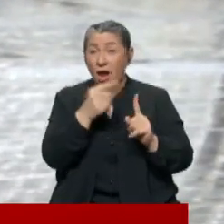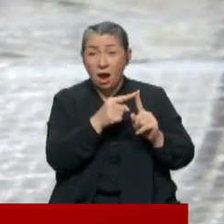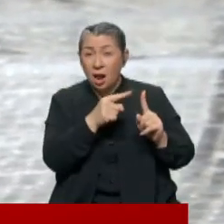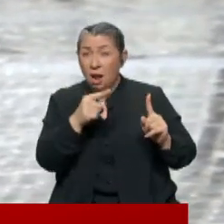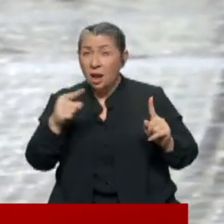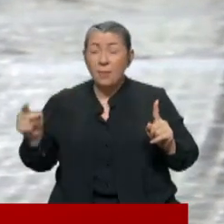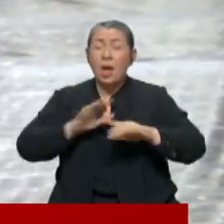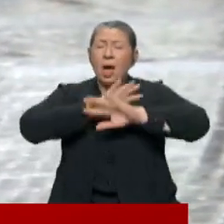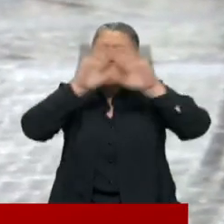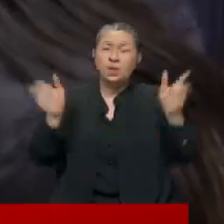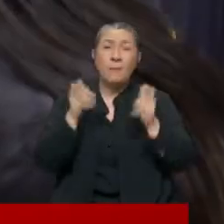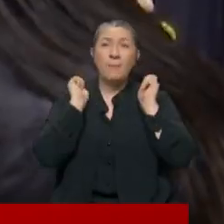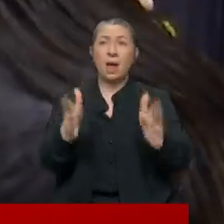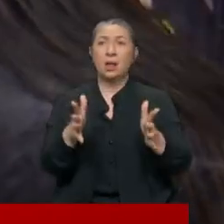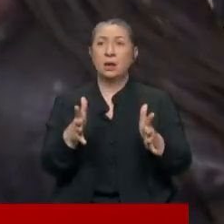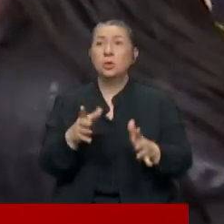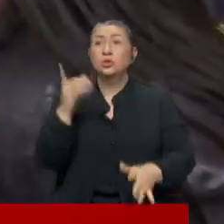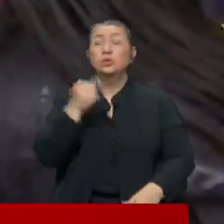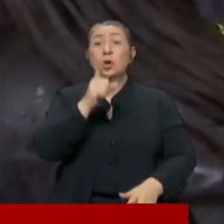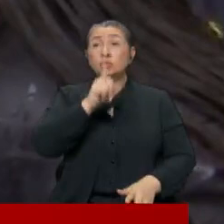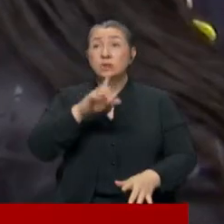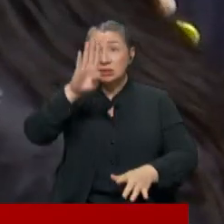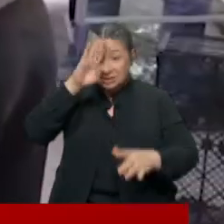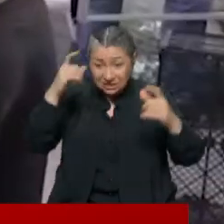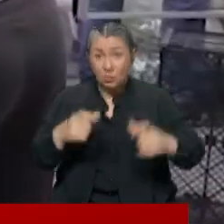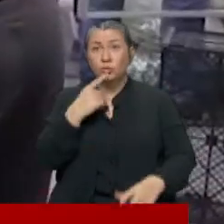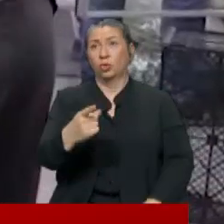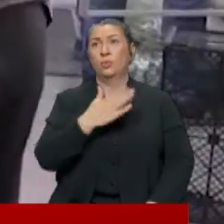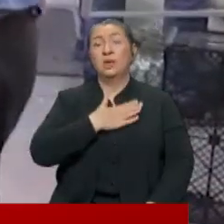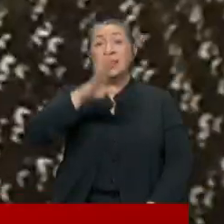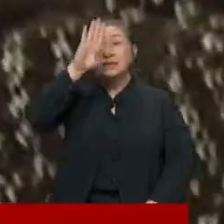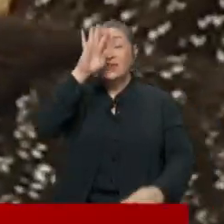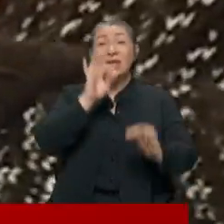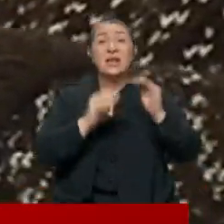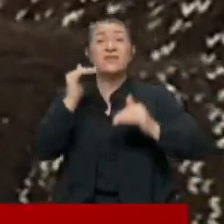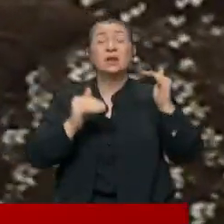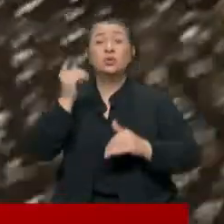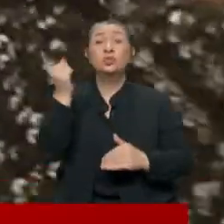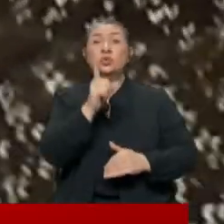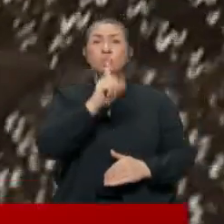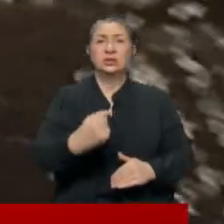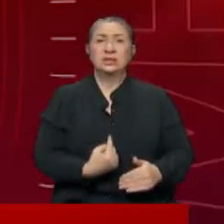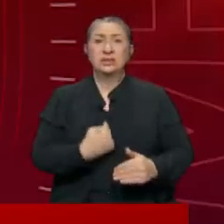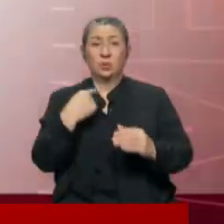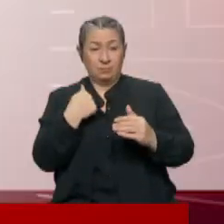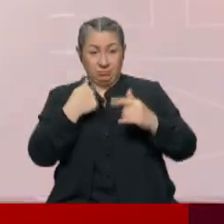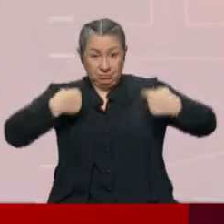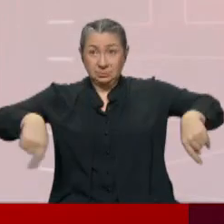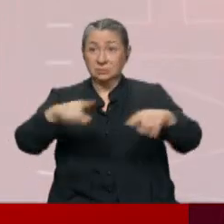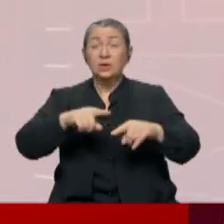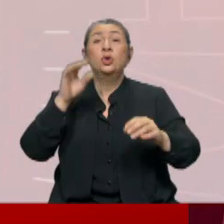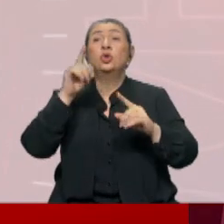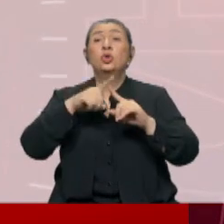kadar her şey çok daha pahalı. %100 İstanbul'dan bahsediyorum. İstanbul'da enflasyonu %100 hissediyor tüketici.